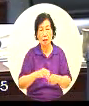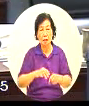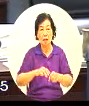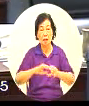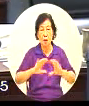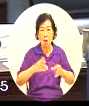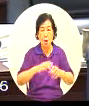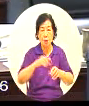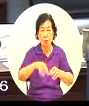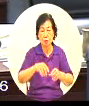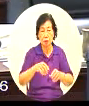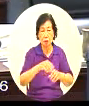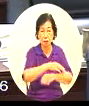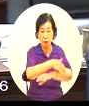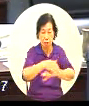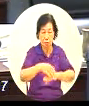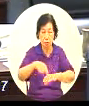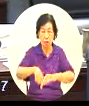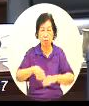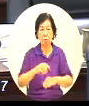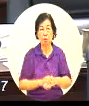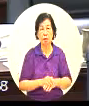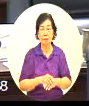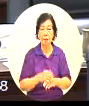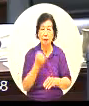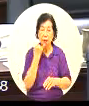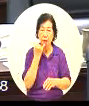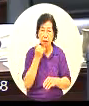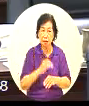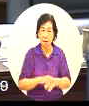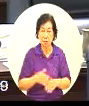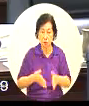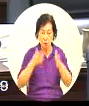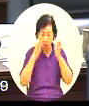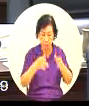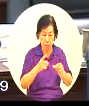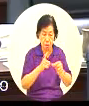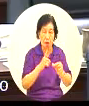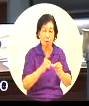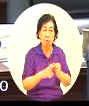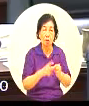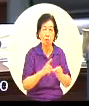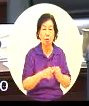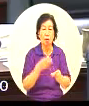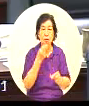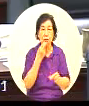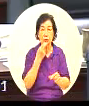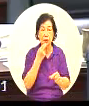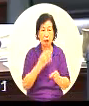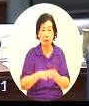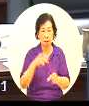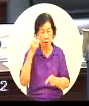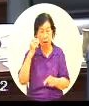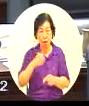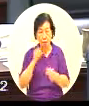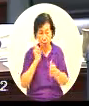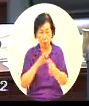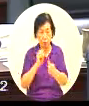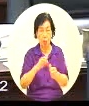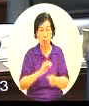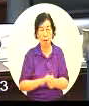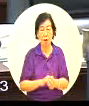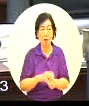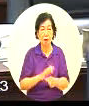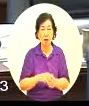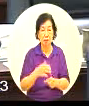拜托市长会当甲中央来反映一下，吼、哦。我想真济拢读中山大学的嘛，啊、哦，是毋是？甲校长，哦，校长可以